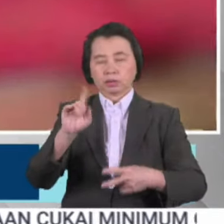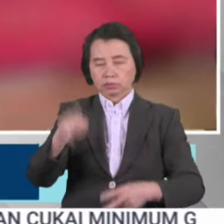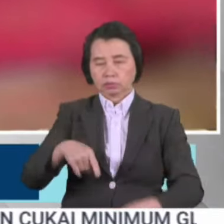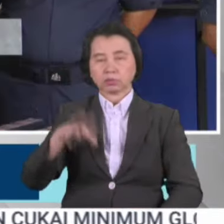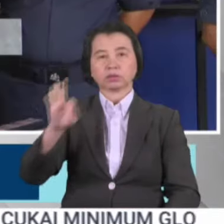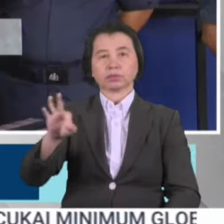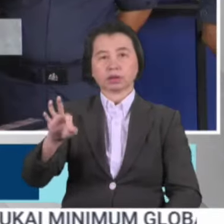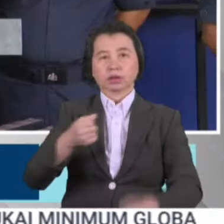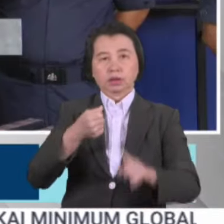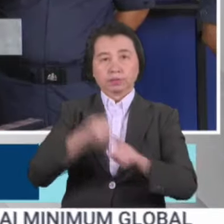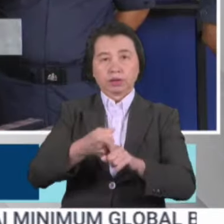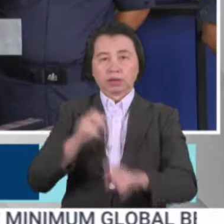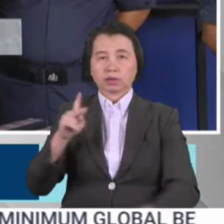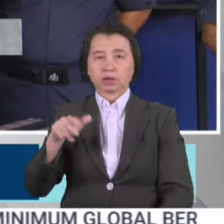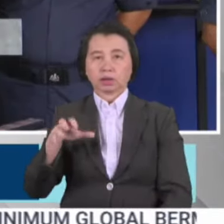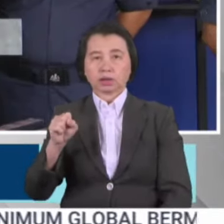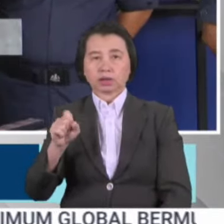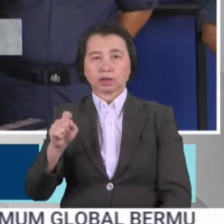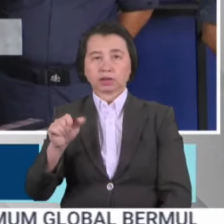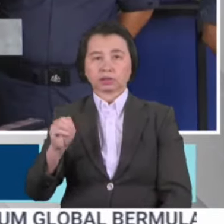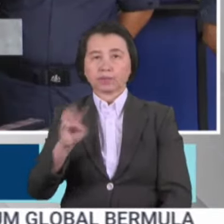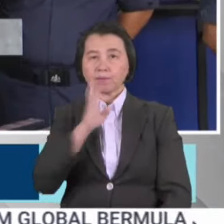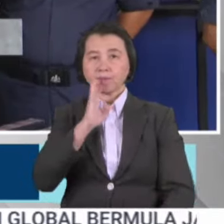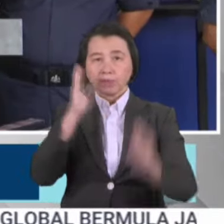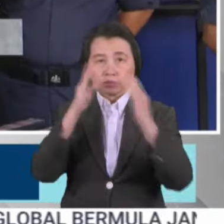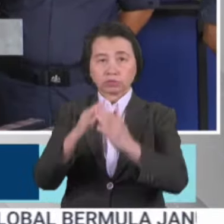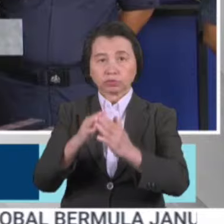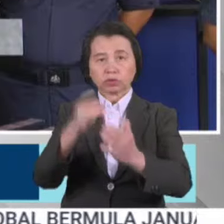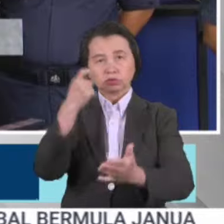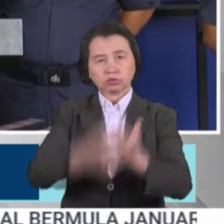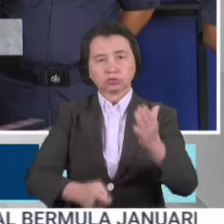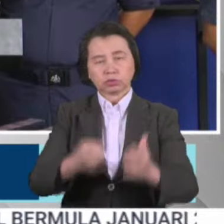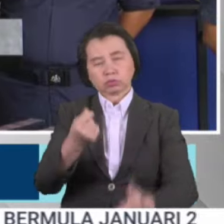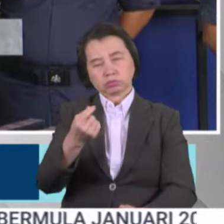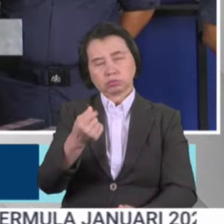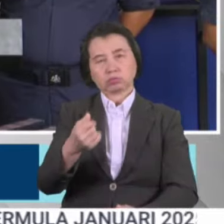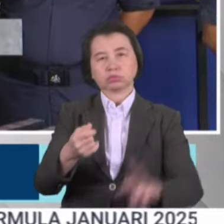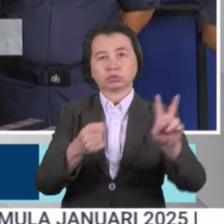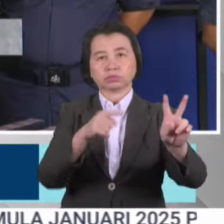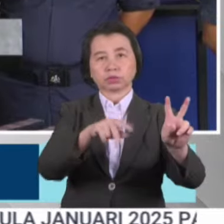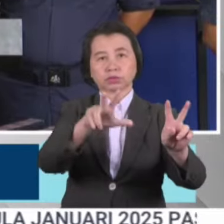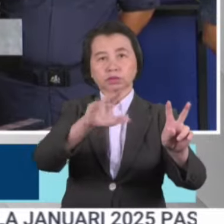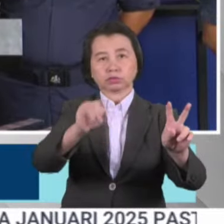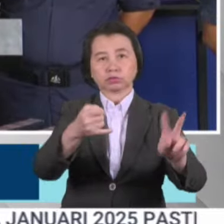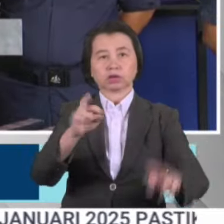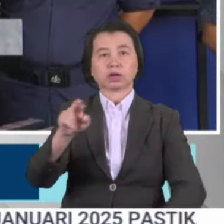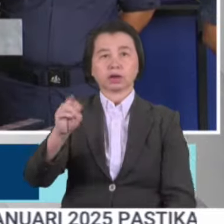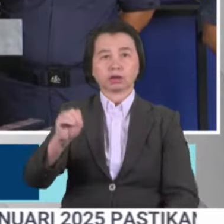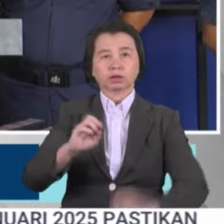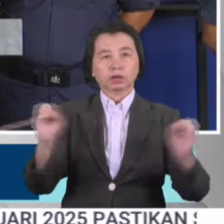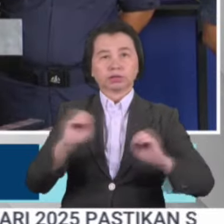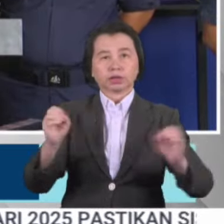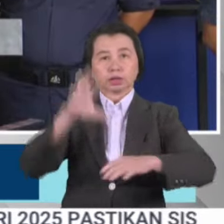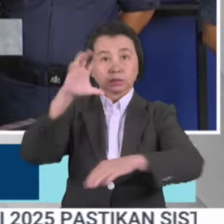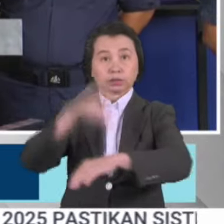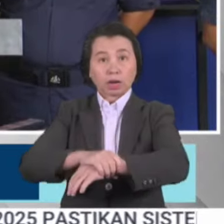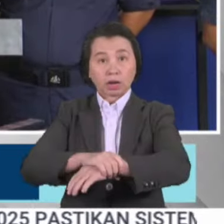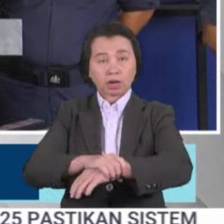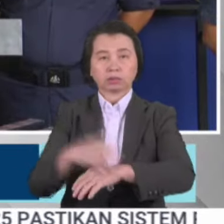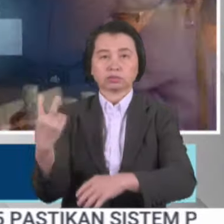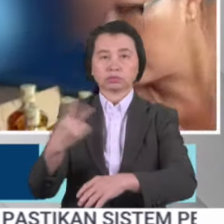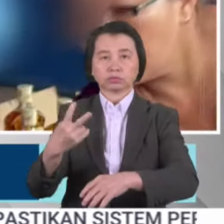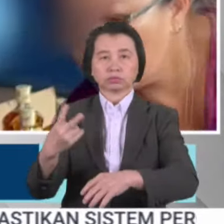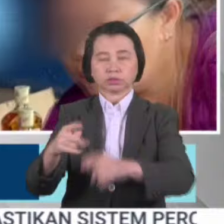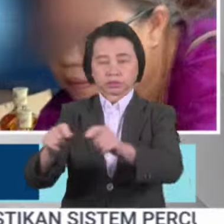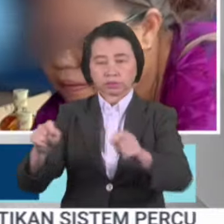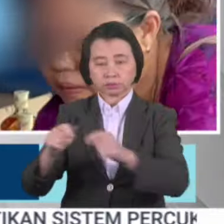lalu. Pengarah Kastam Pahang menyatakan cukai dan duti dianggar lebih RM2.3 juta. Tiada sebarang tangkapan dibuat di